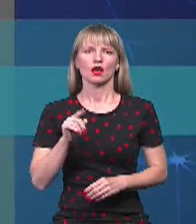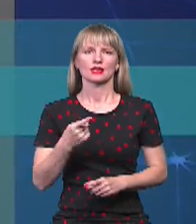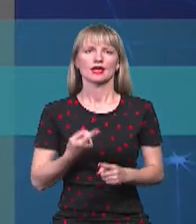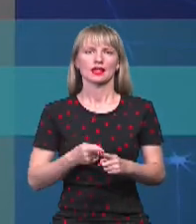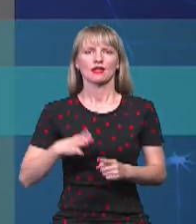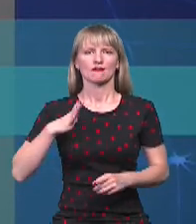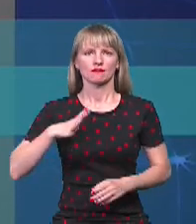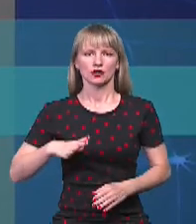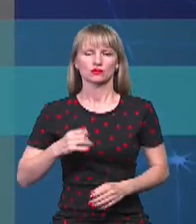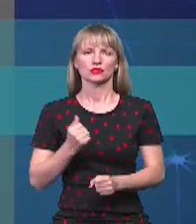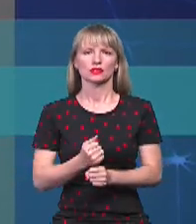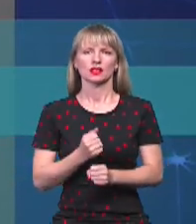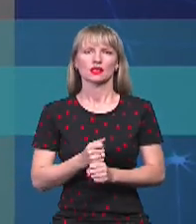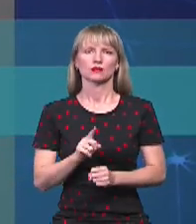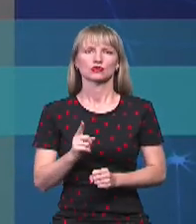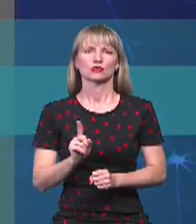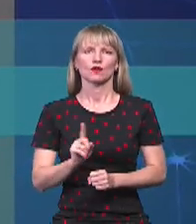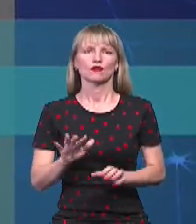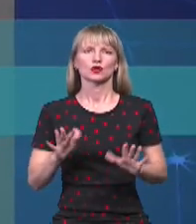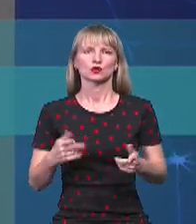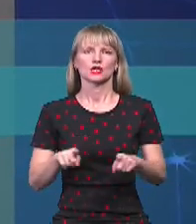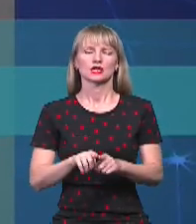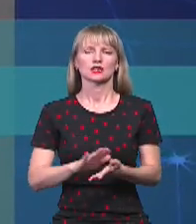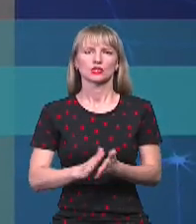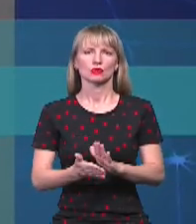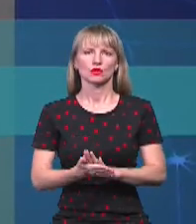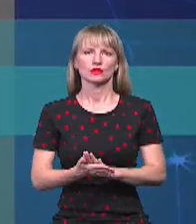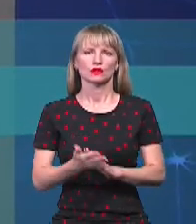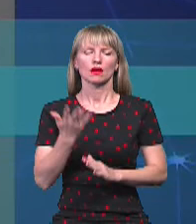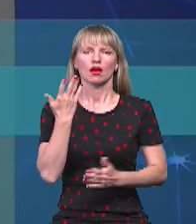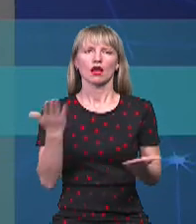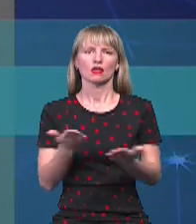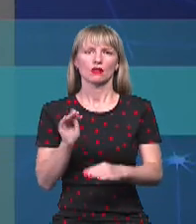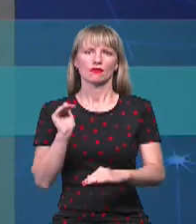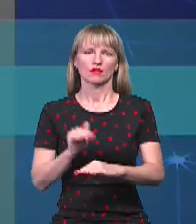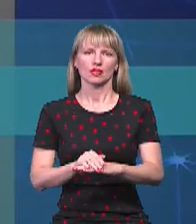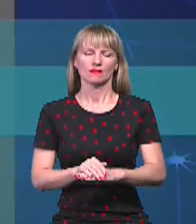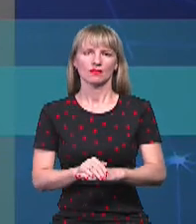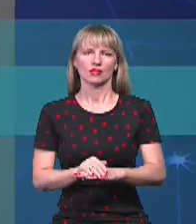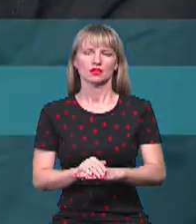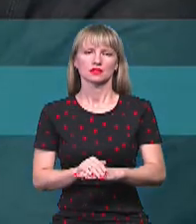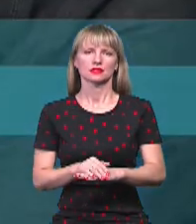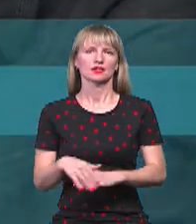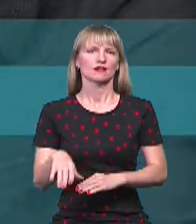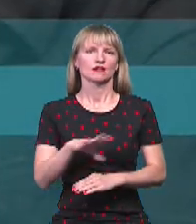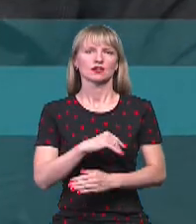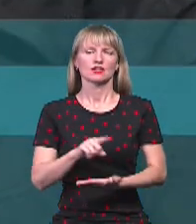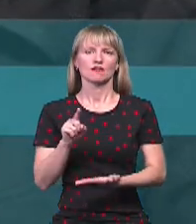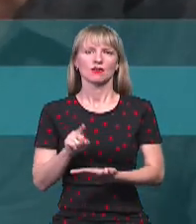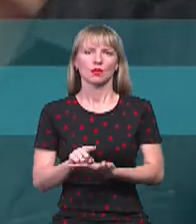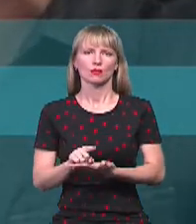этим вынуждены заниматься, потому что в случае вот таких вот ситуаций, которые выявились, все вопросы